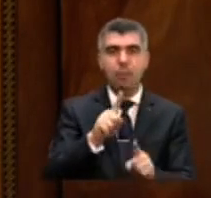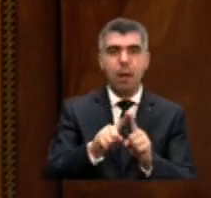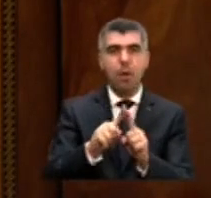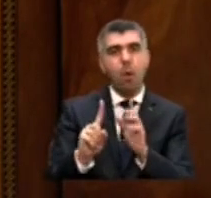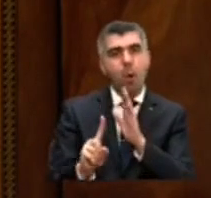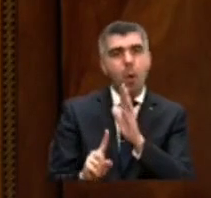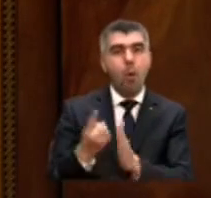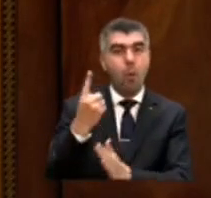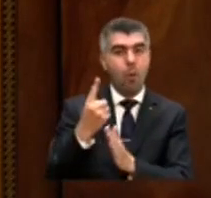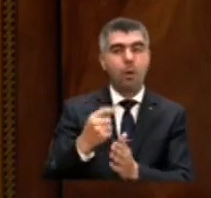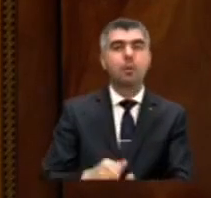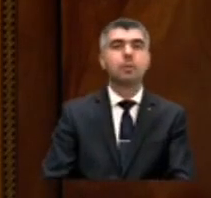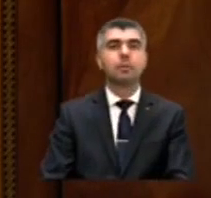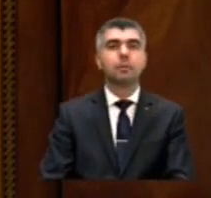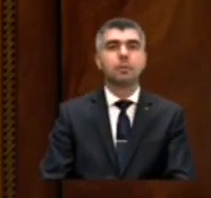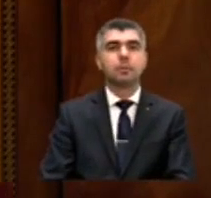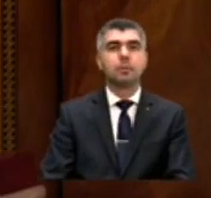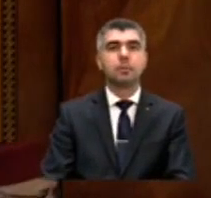الأولوية